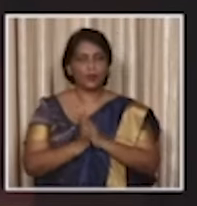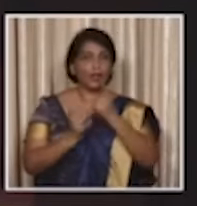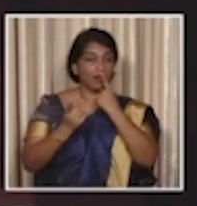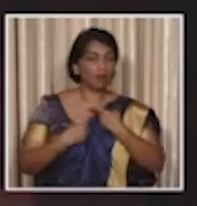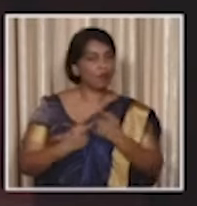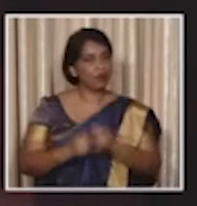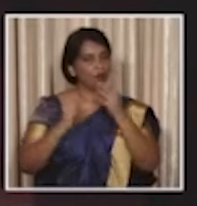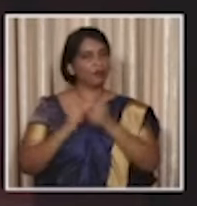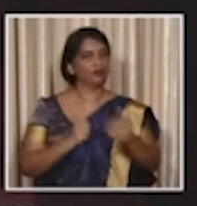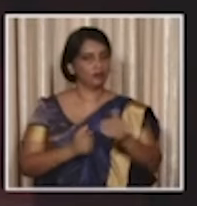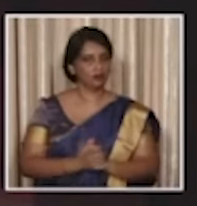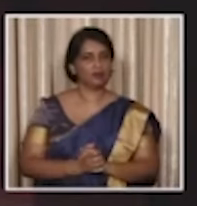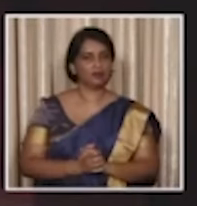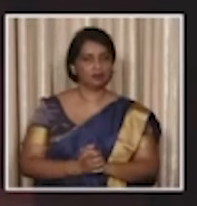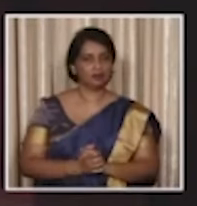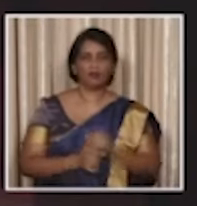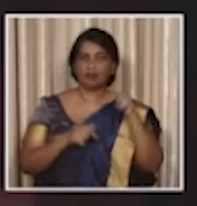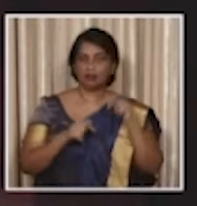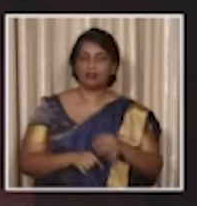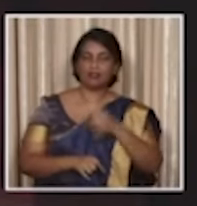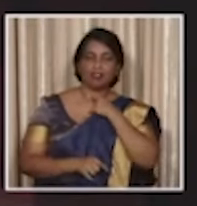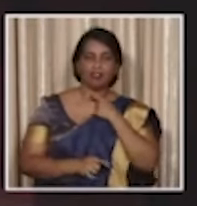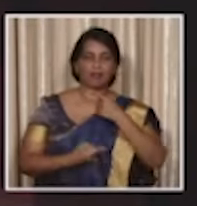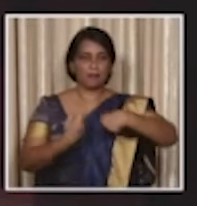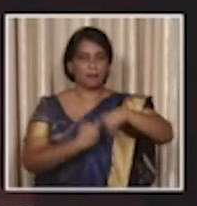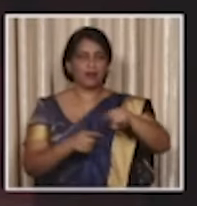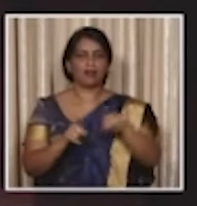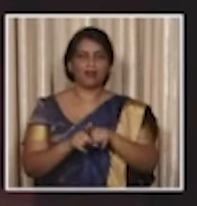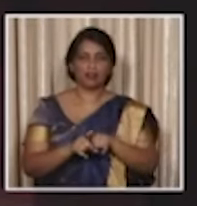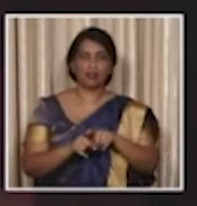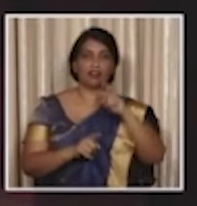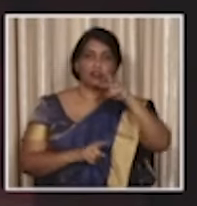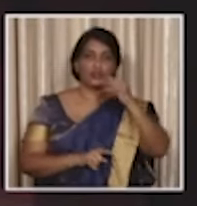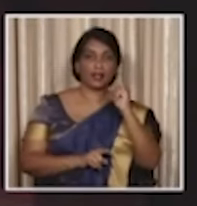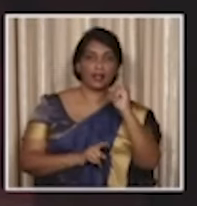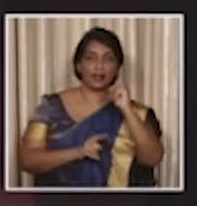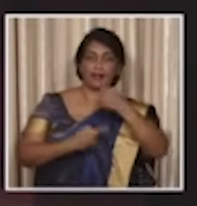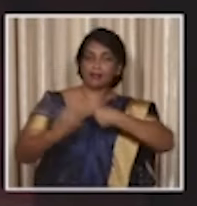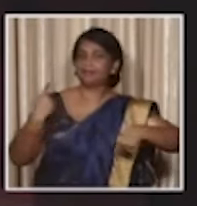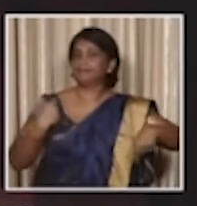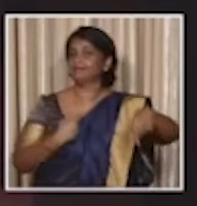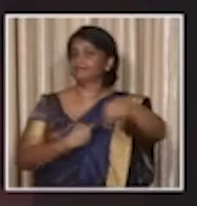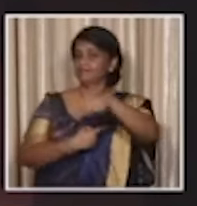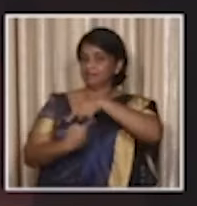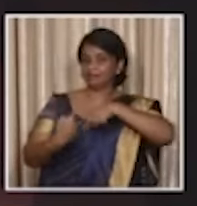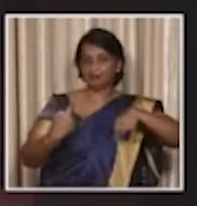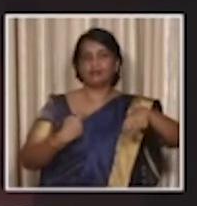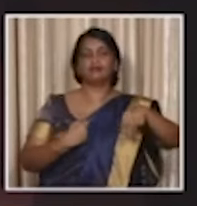නටන්න. මෙතන ඇවිල්ලා සකබඹරේ වගේ අංශක 360ම වටේ කැරකි කැරකි